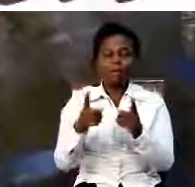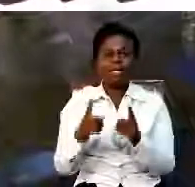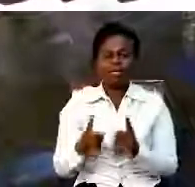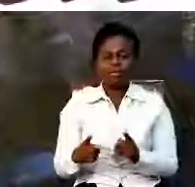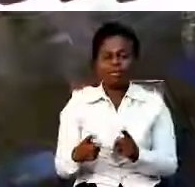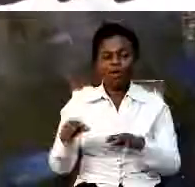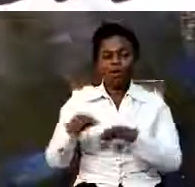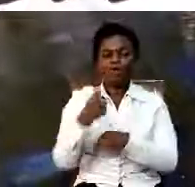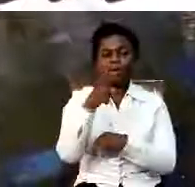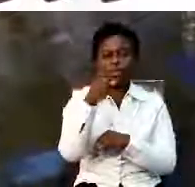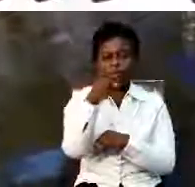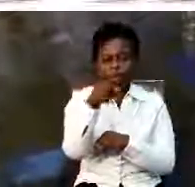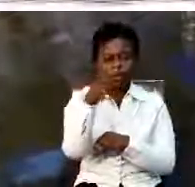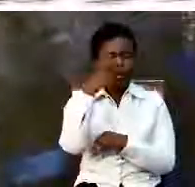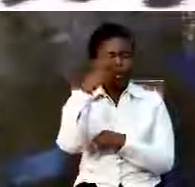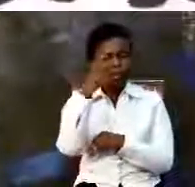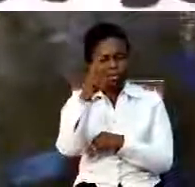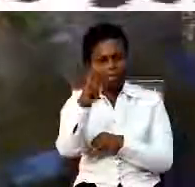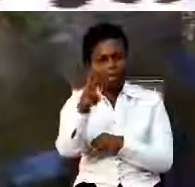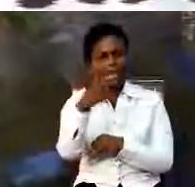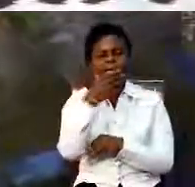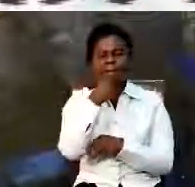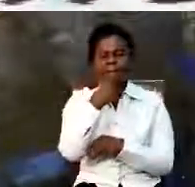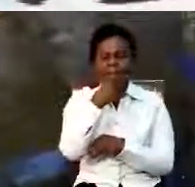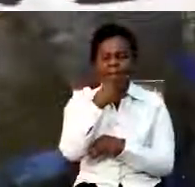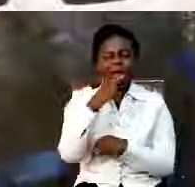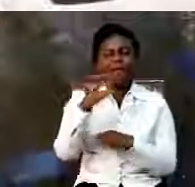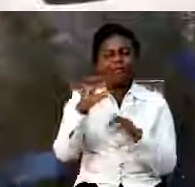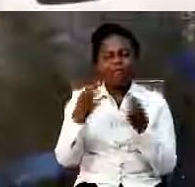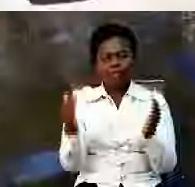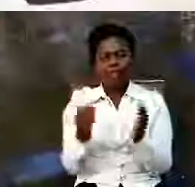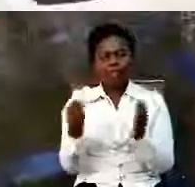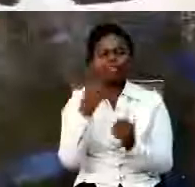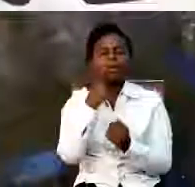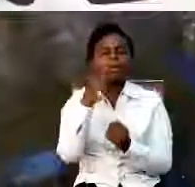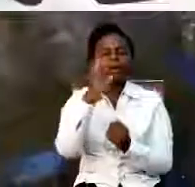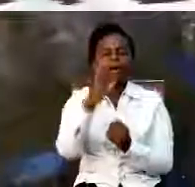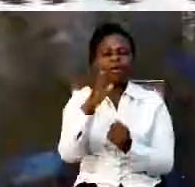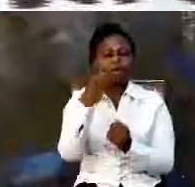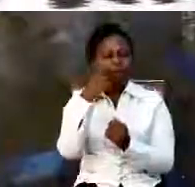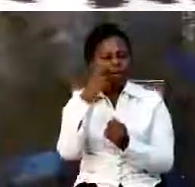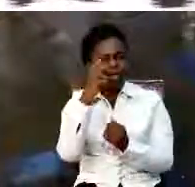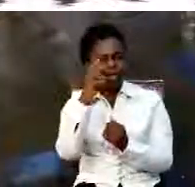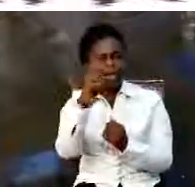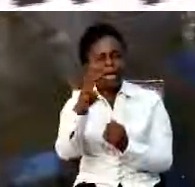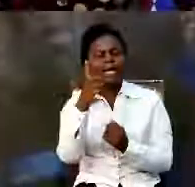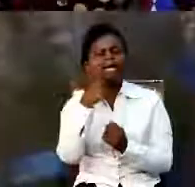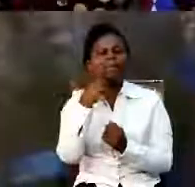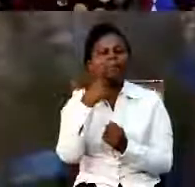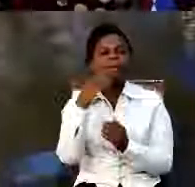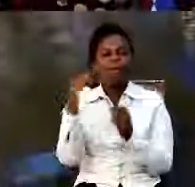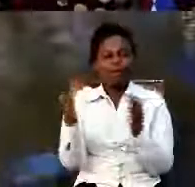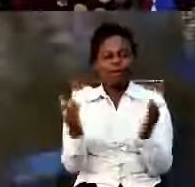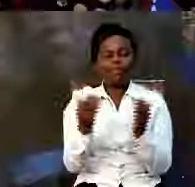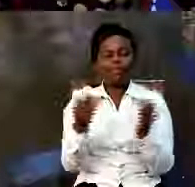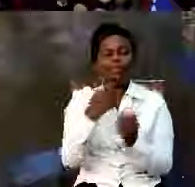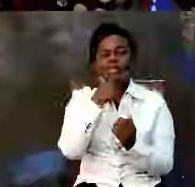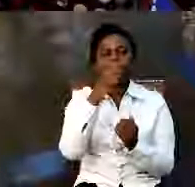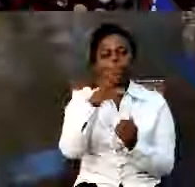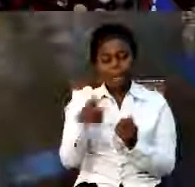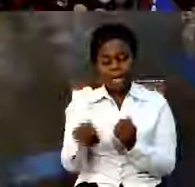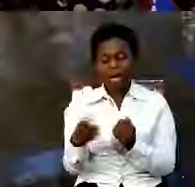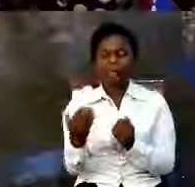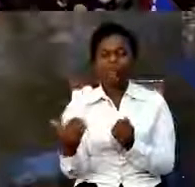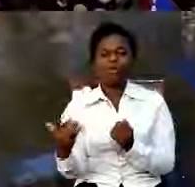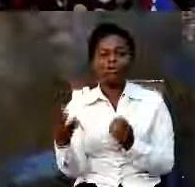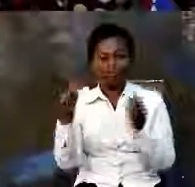wewe. Wanaangalia baba unavyomtreat mama yao, wanakuangalia wewe mama unavyomtreat baba yao. Na wao watoto